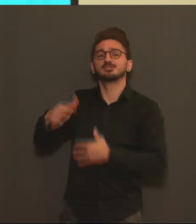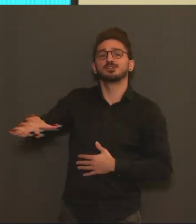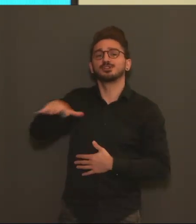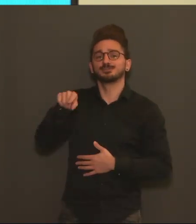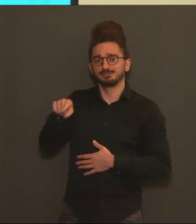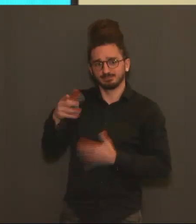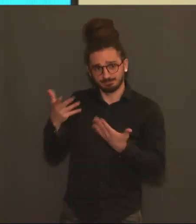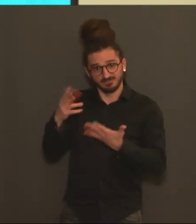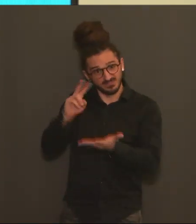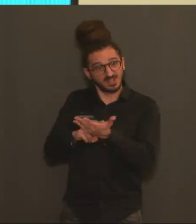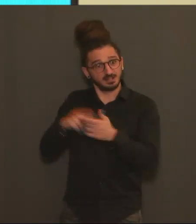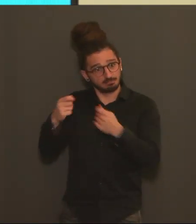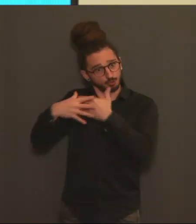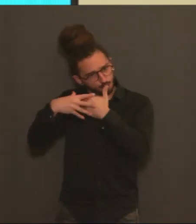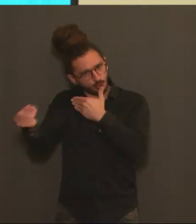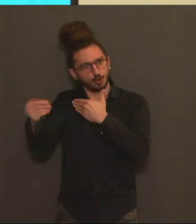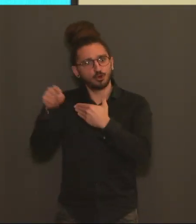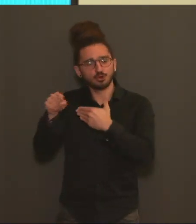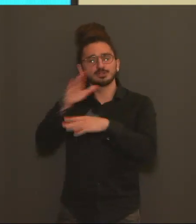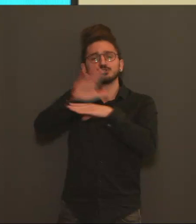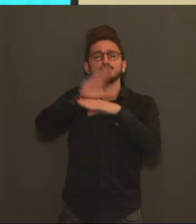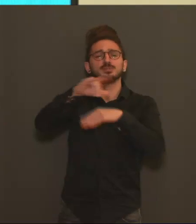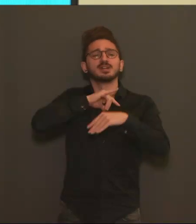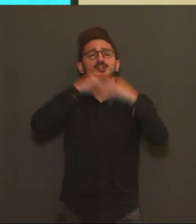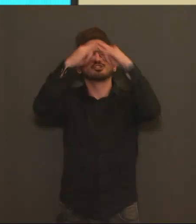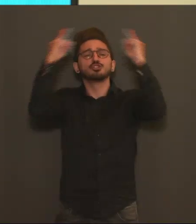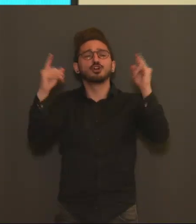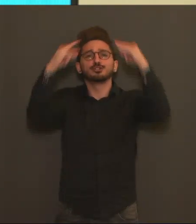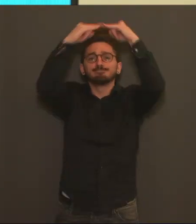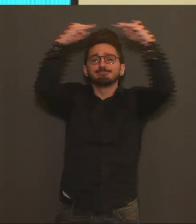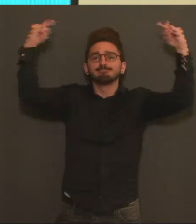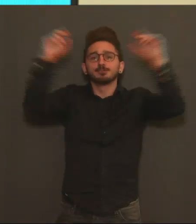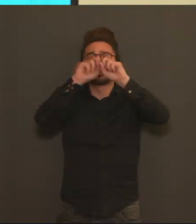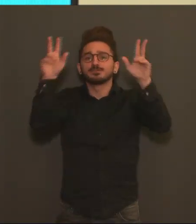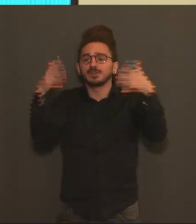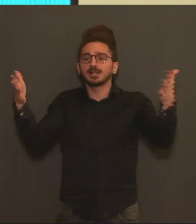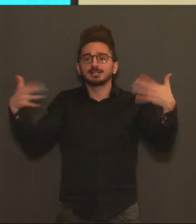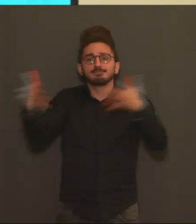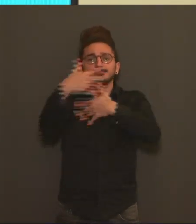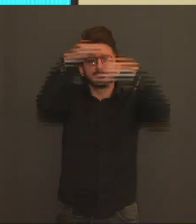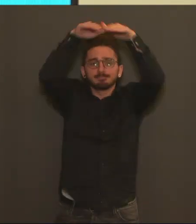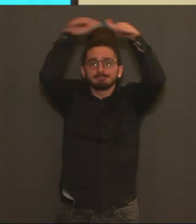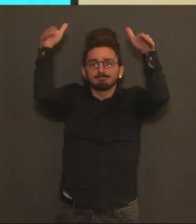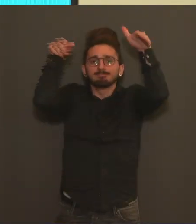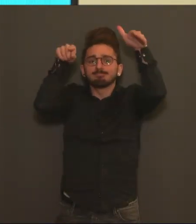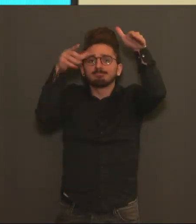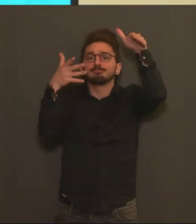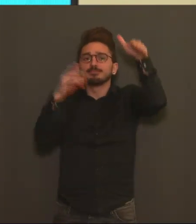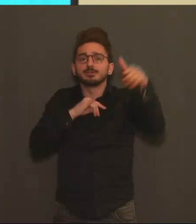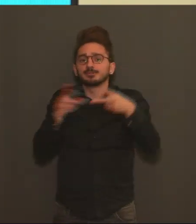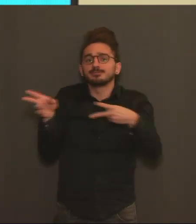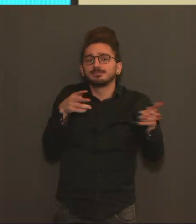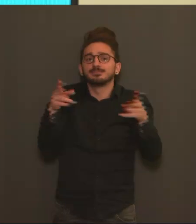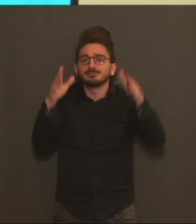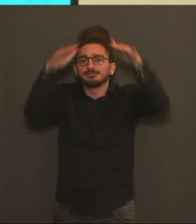Si 3 ou 4 parties de la tente sont enlevées et que l'air circule largement, ça ne pose guère de problème. Si cette tente